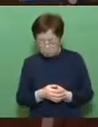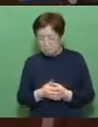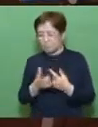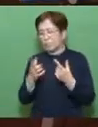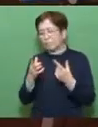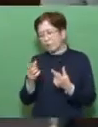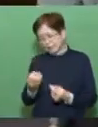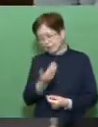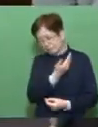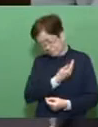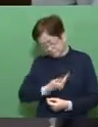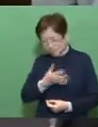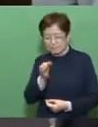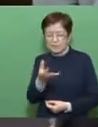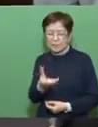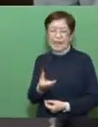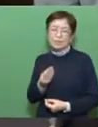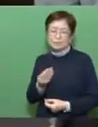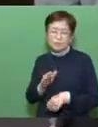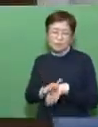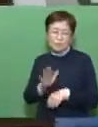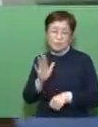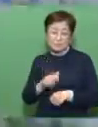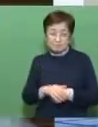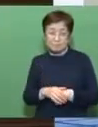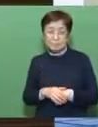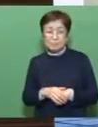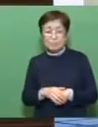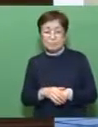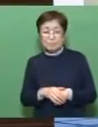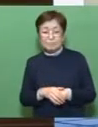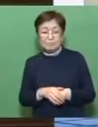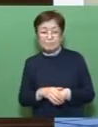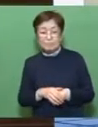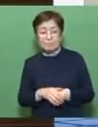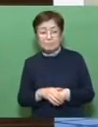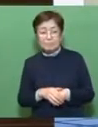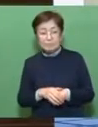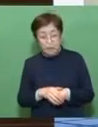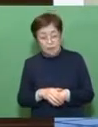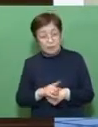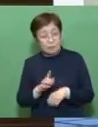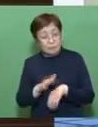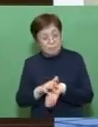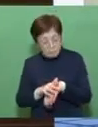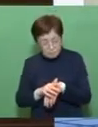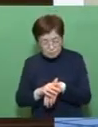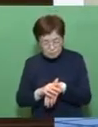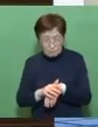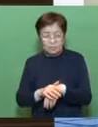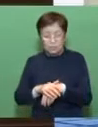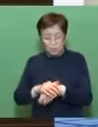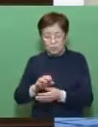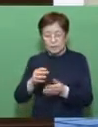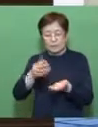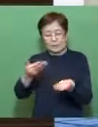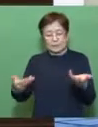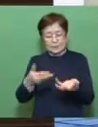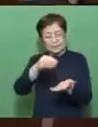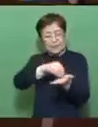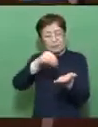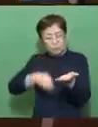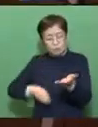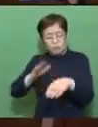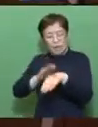ですよね借金なんですよあの退職手当て祭っていうのはですね実を言います